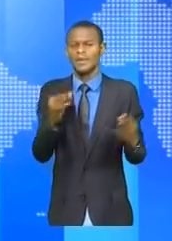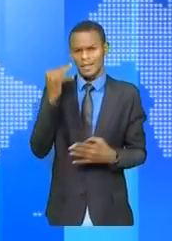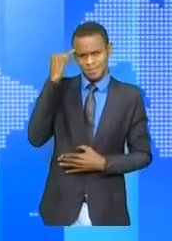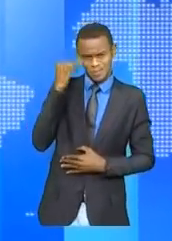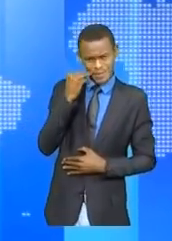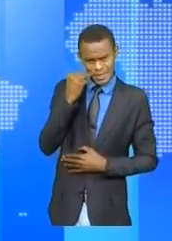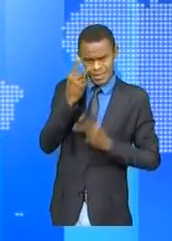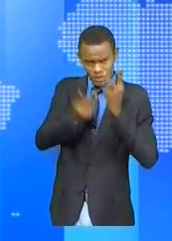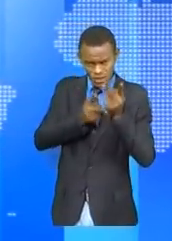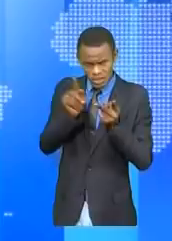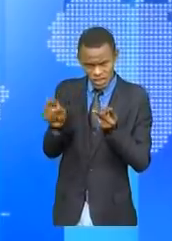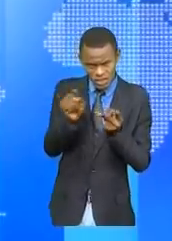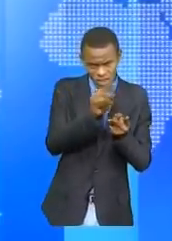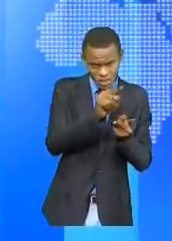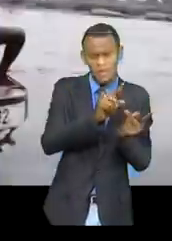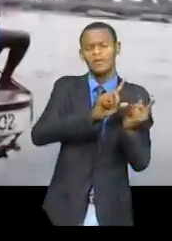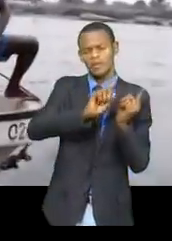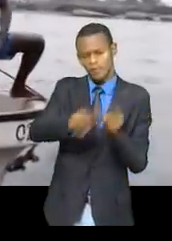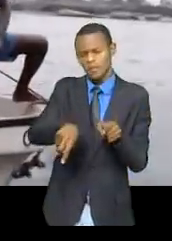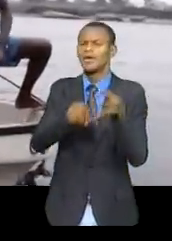Bobo Samba nous en parle dans ses reportages.